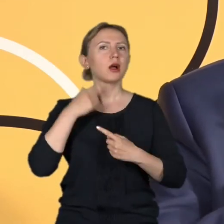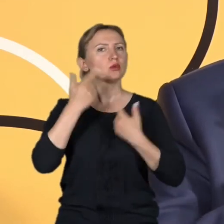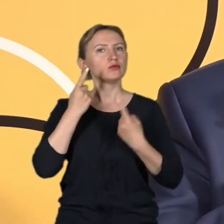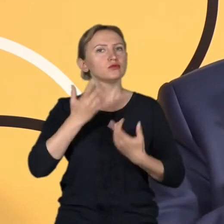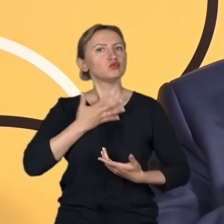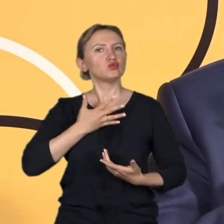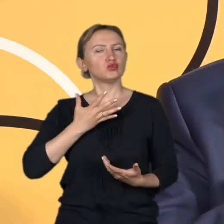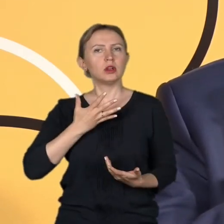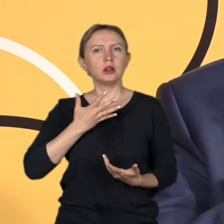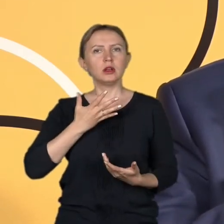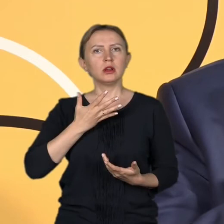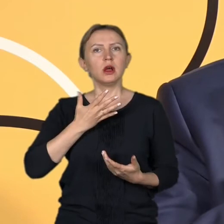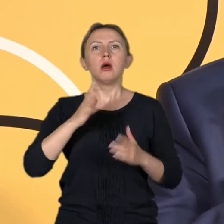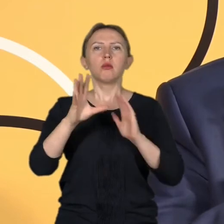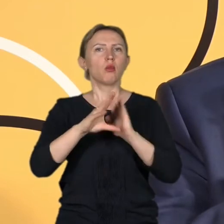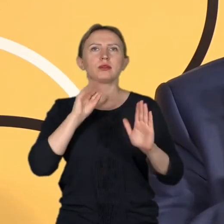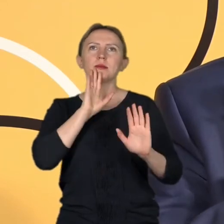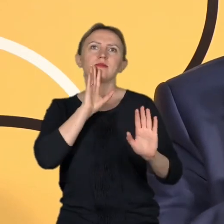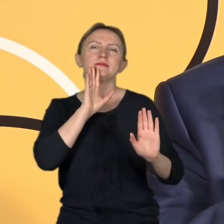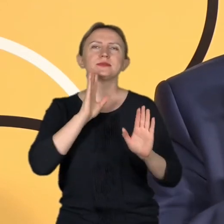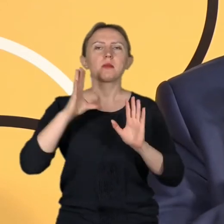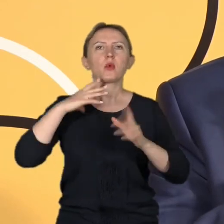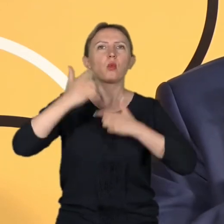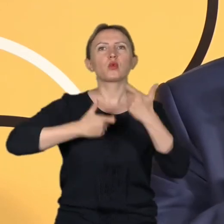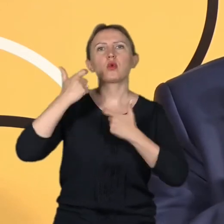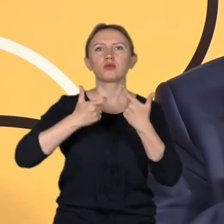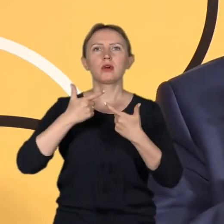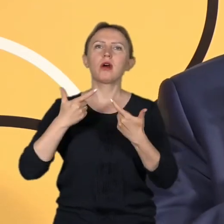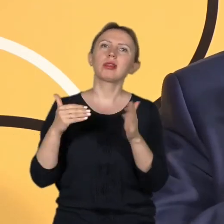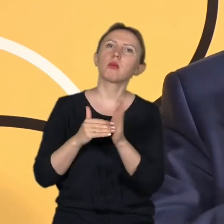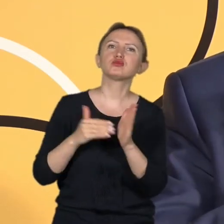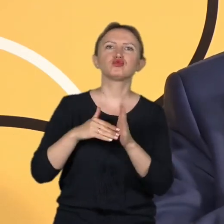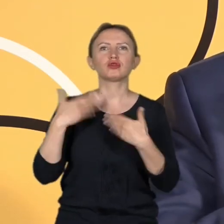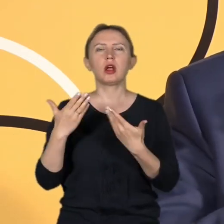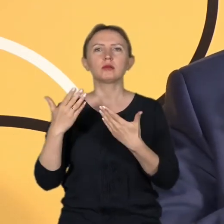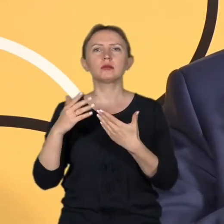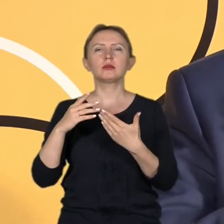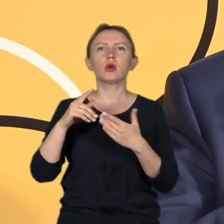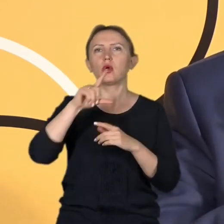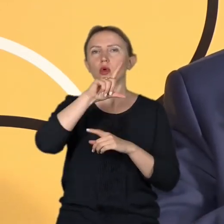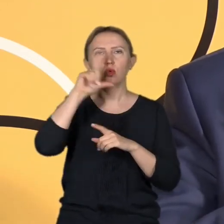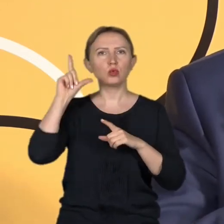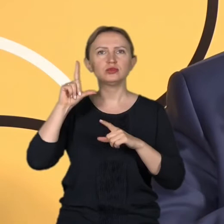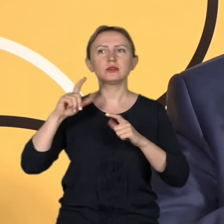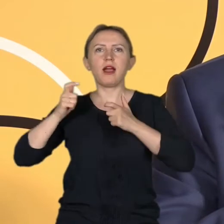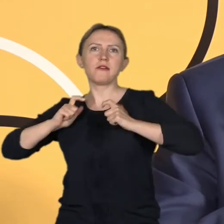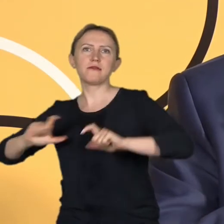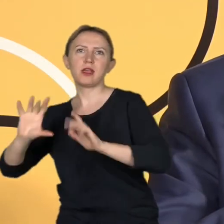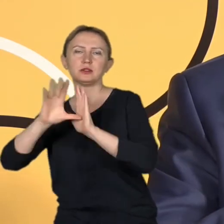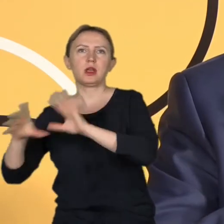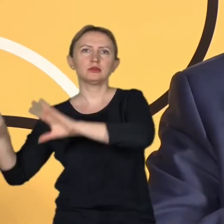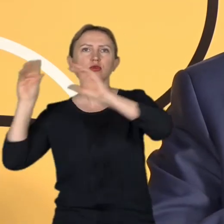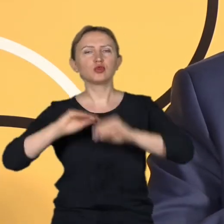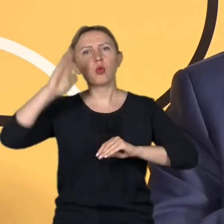Uważam, że ten model taki, który był budowany na potrzeby przeniesienia ludzi ze wsi do miast, żeby potrafili